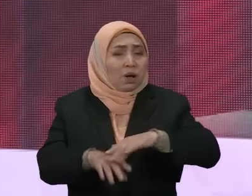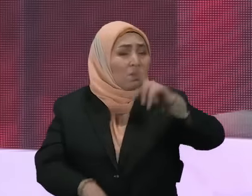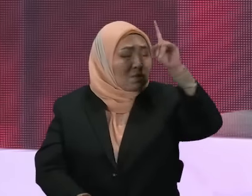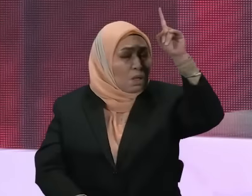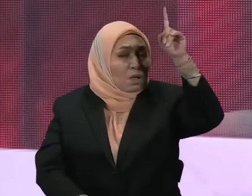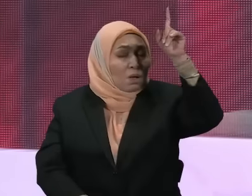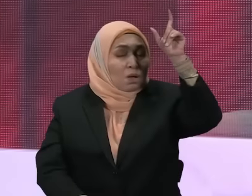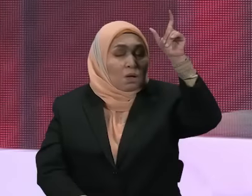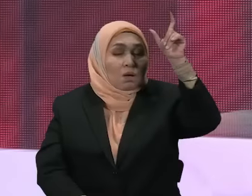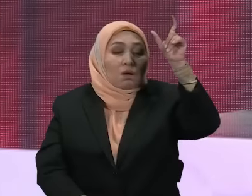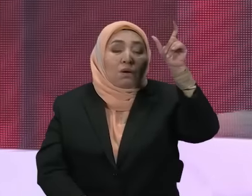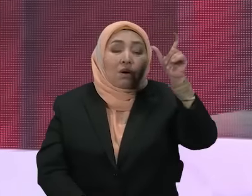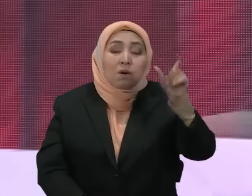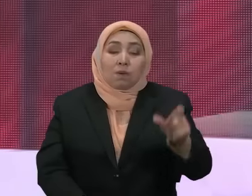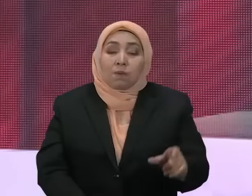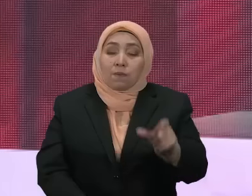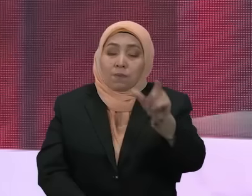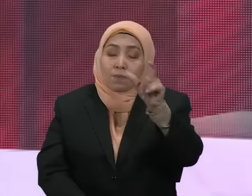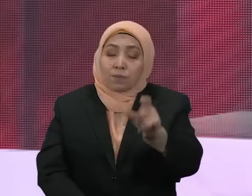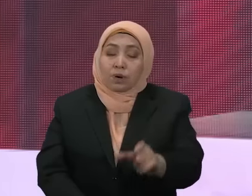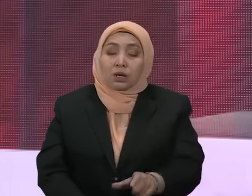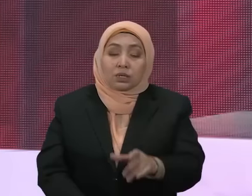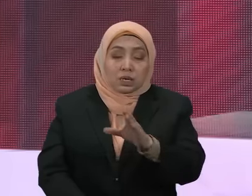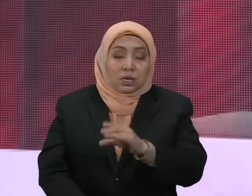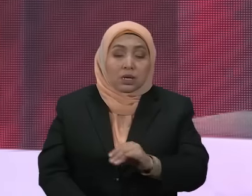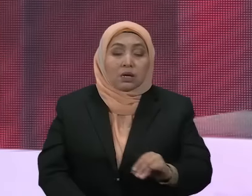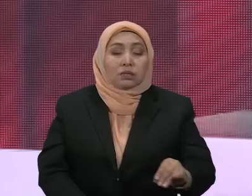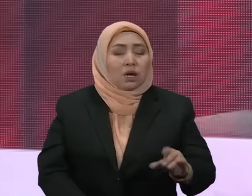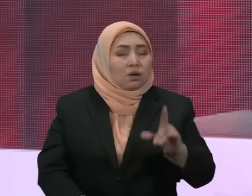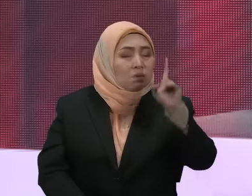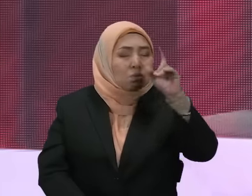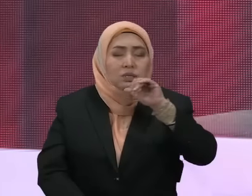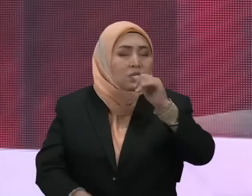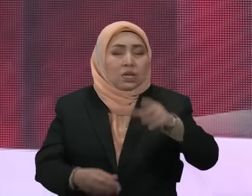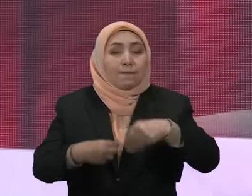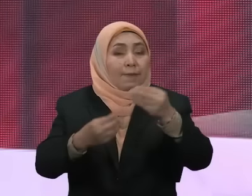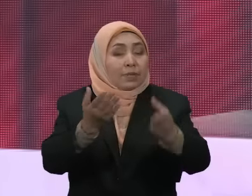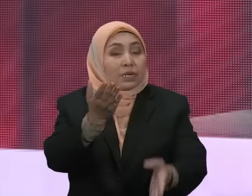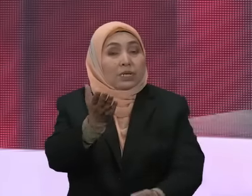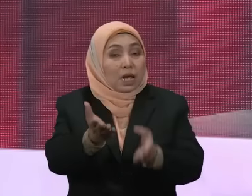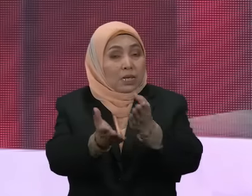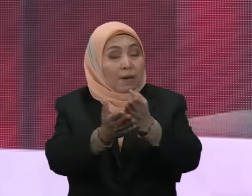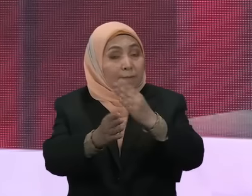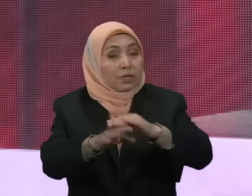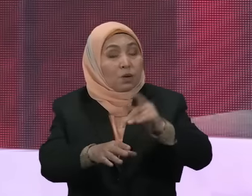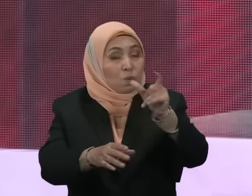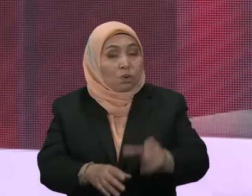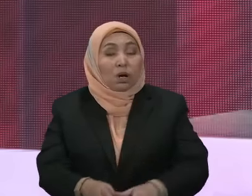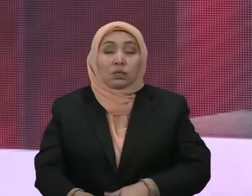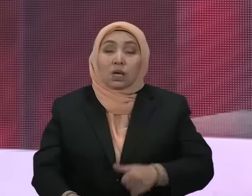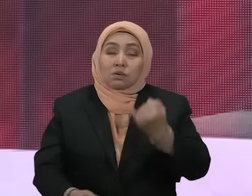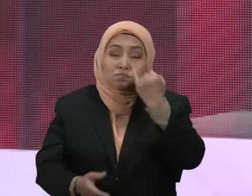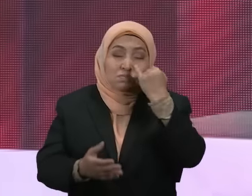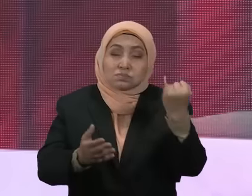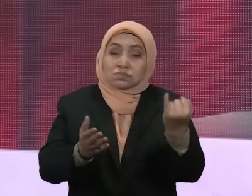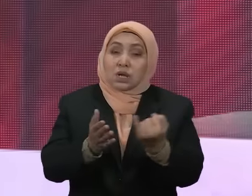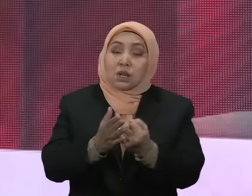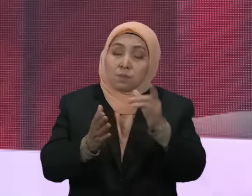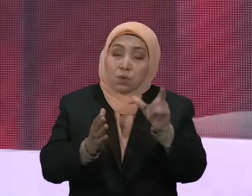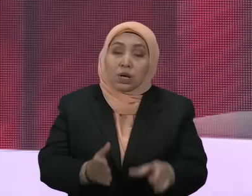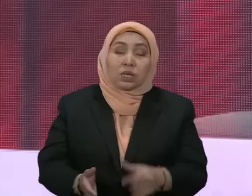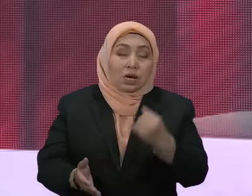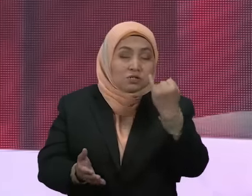Taala. Wallahu la yahdil qaumaz zalimin. Allah tidak memberi hidayah kepada orang yang zalim. Maksudnya apa? Orang yang